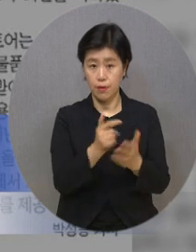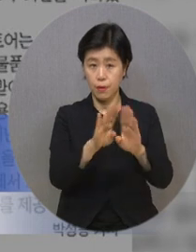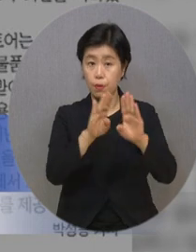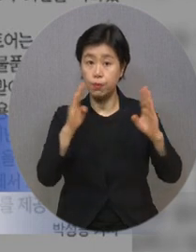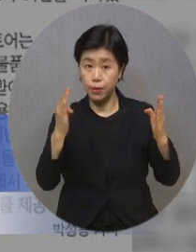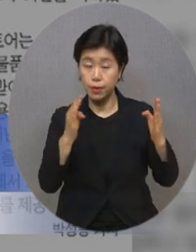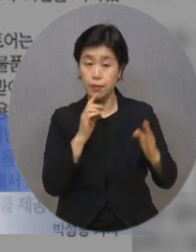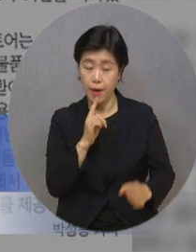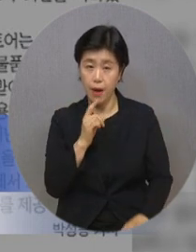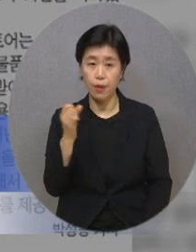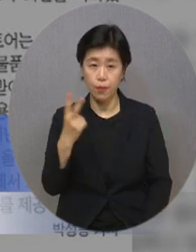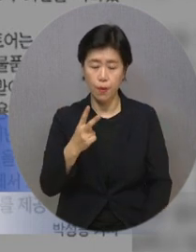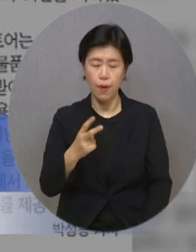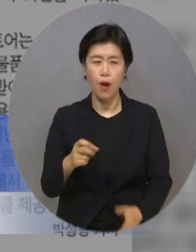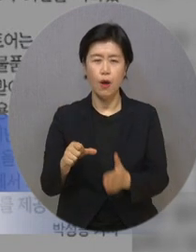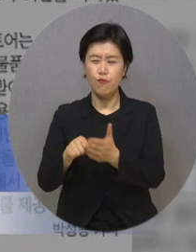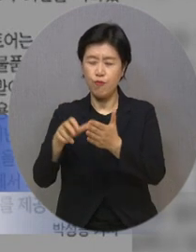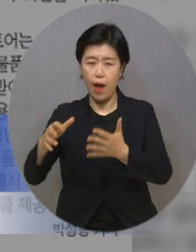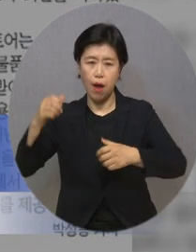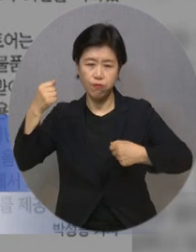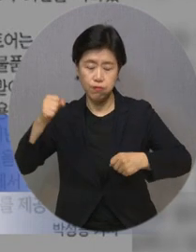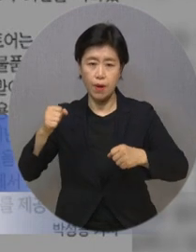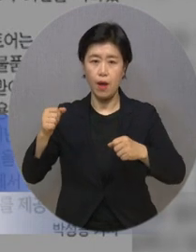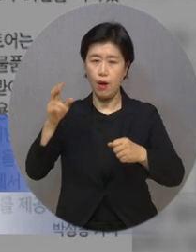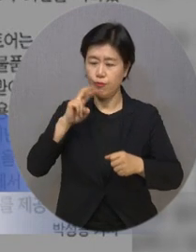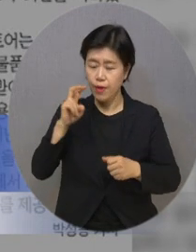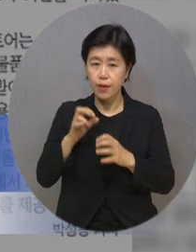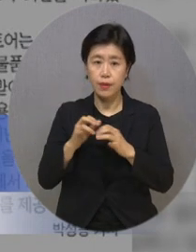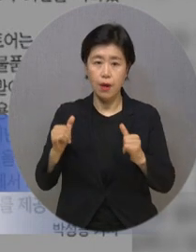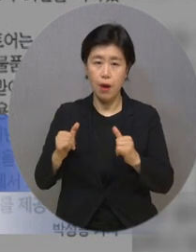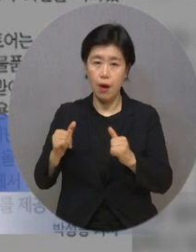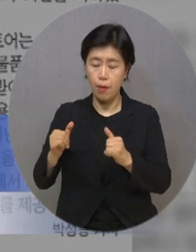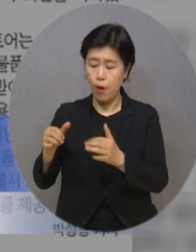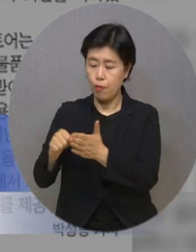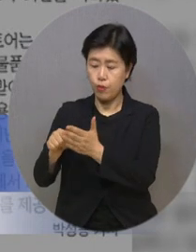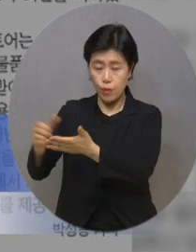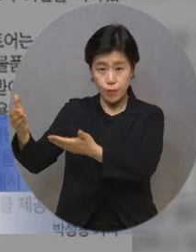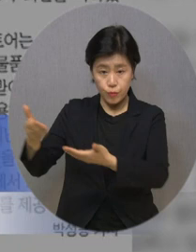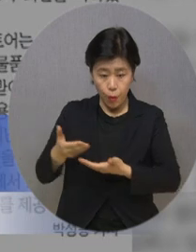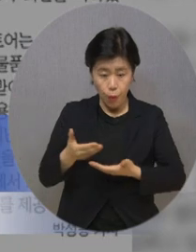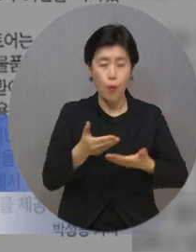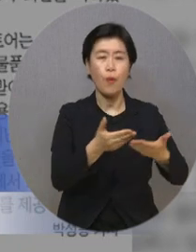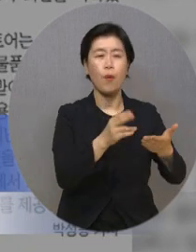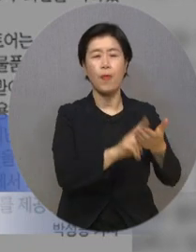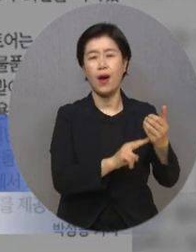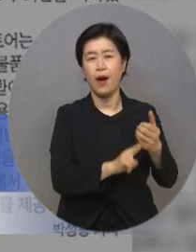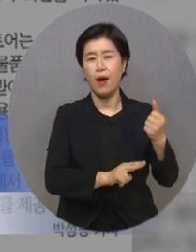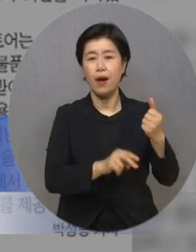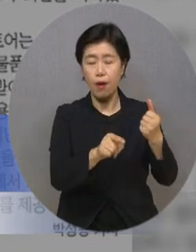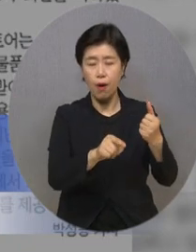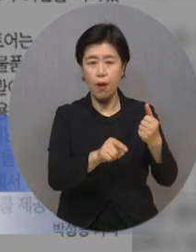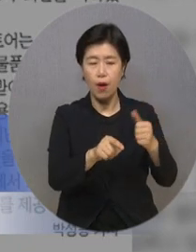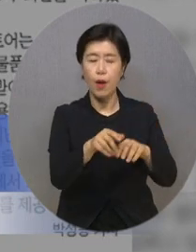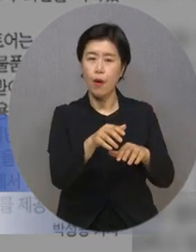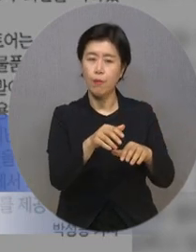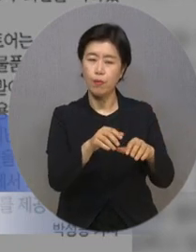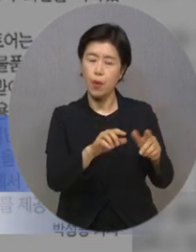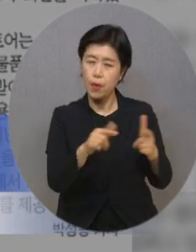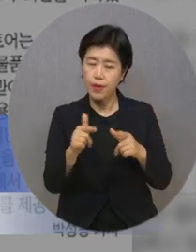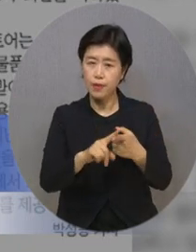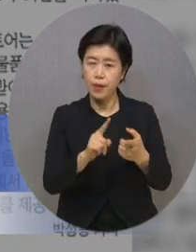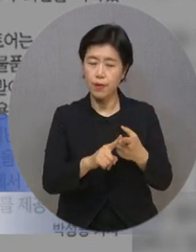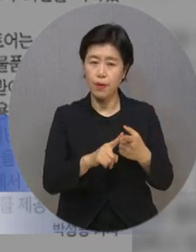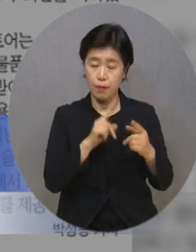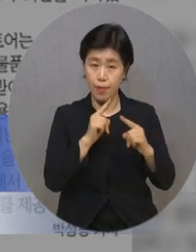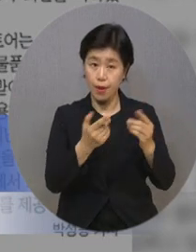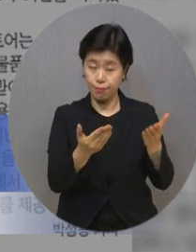소식과 함께이 연예인들의 나눔 제품을 구매할 수 있는 셀럽마켄조니 함께 구성돼 있다는 뉴스를 살펴볼